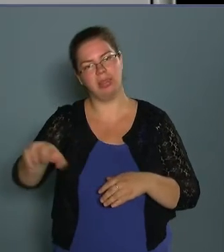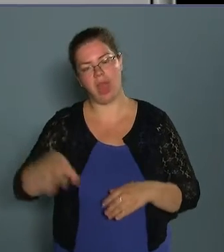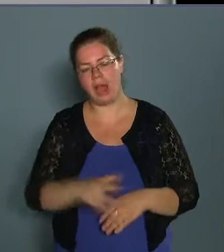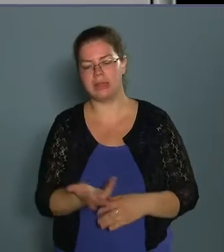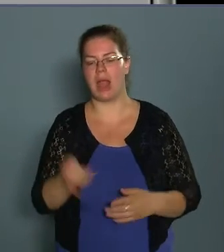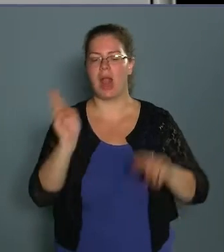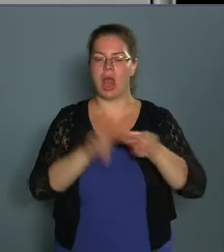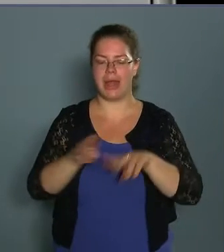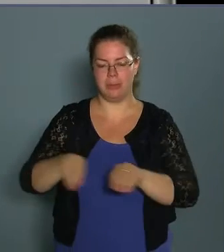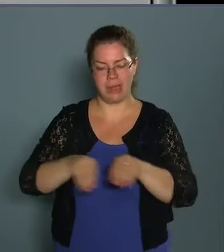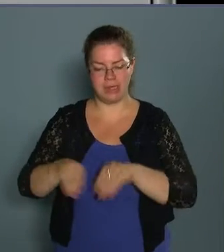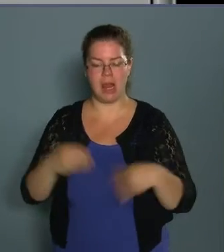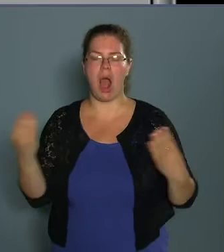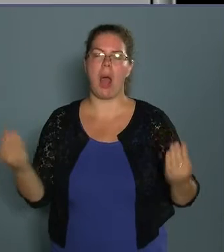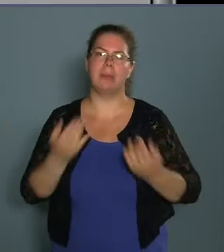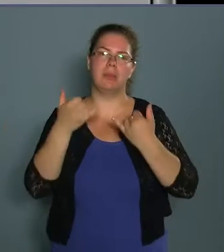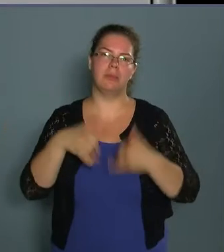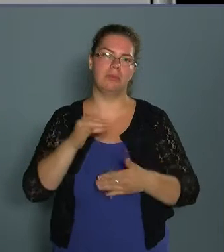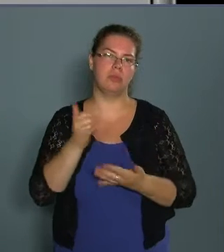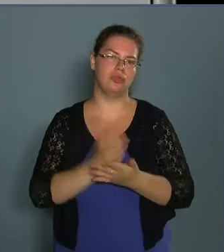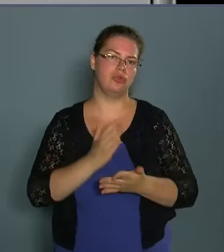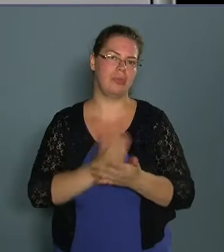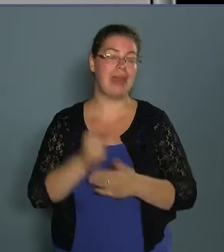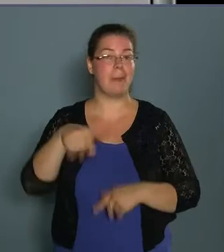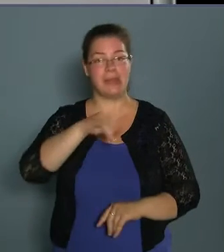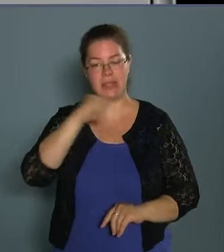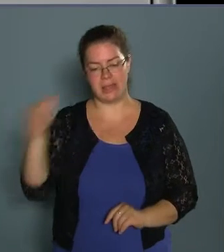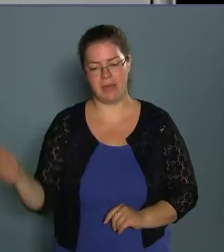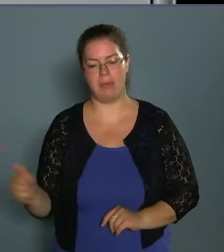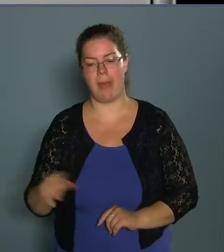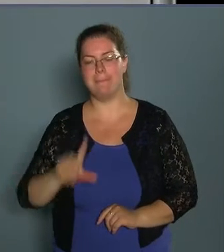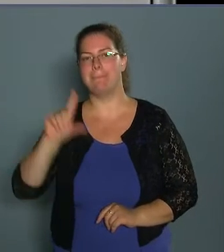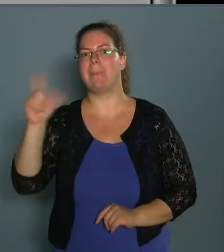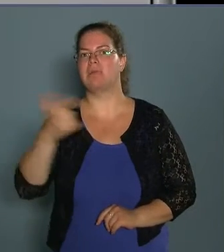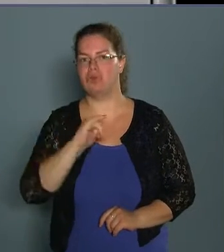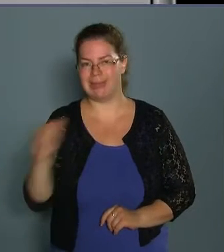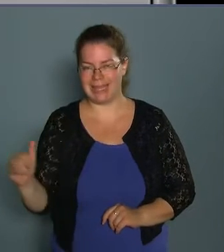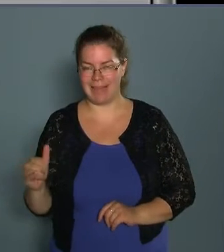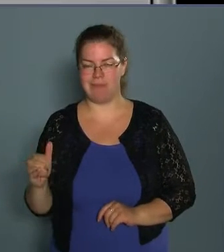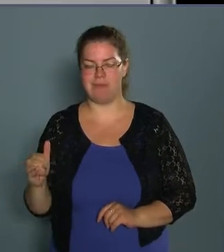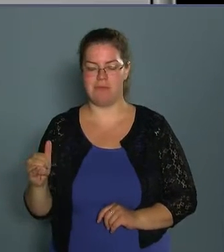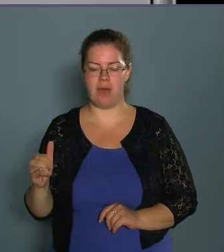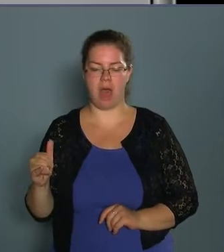a rendbetétele, amely most már már ebben az esztendőben második éve